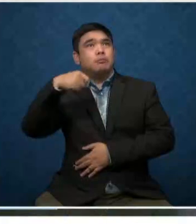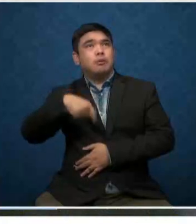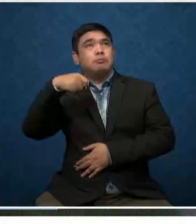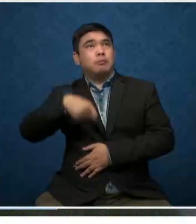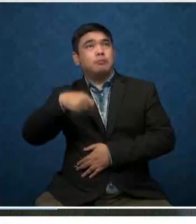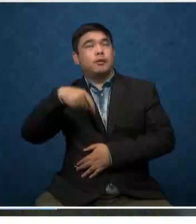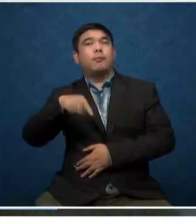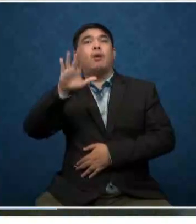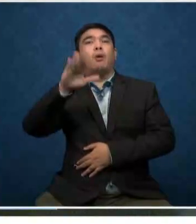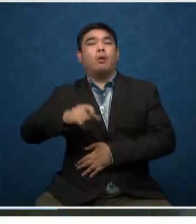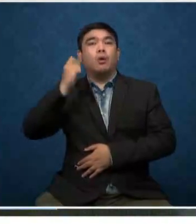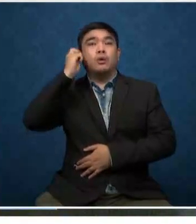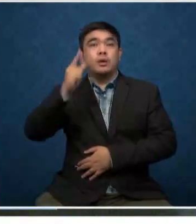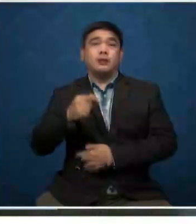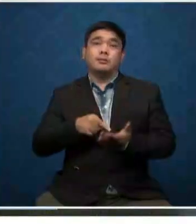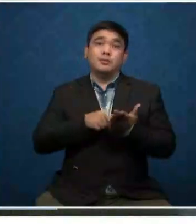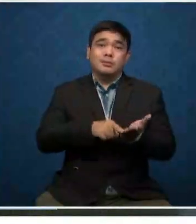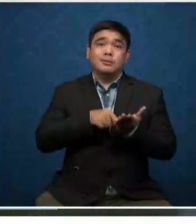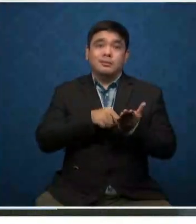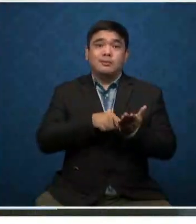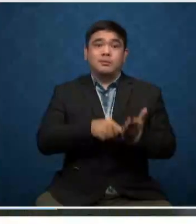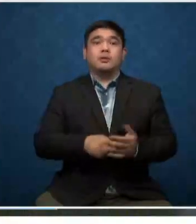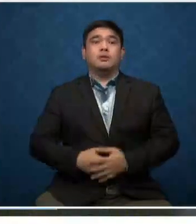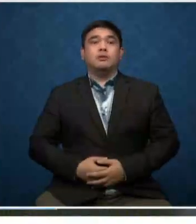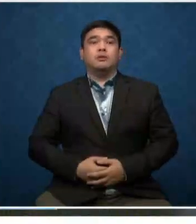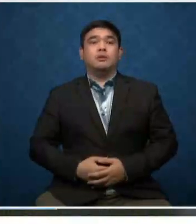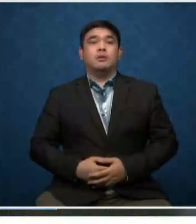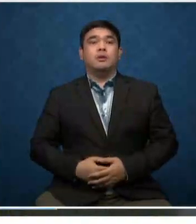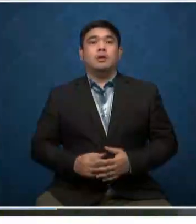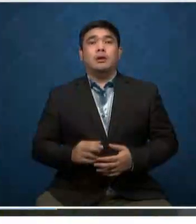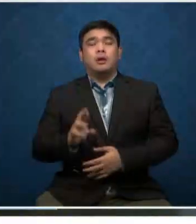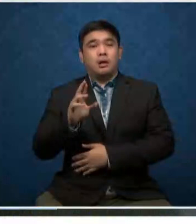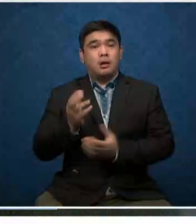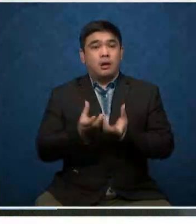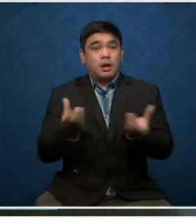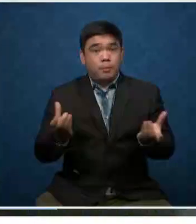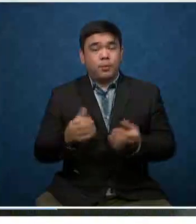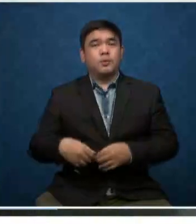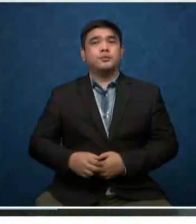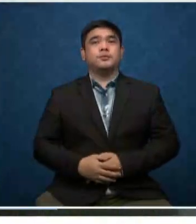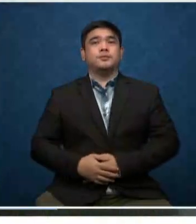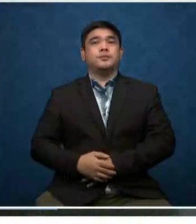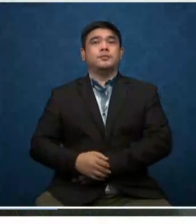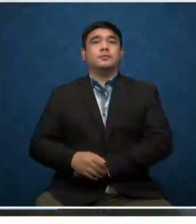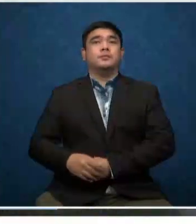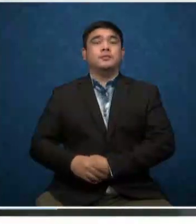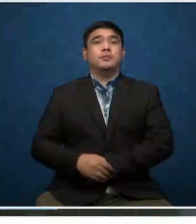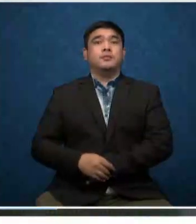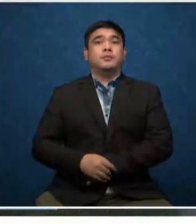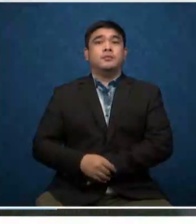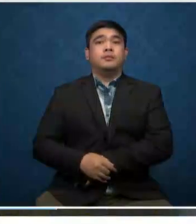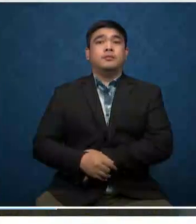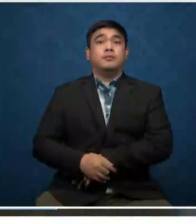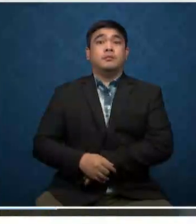ทุกครั้งที่มีการเสนอแก้ไขรัฐธรรมนูญท่านประธานครับแต่ถึงอย่างไรก็